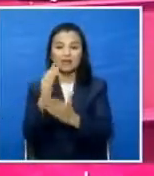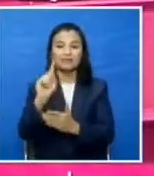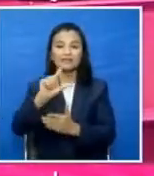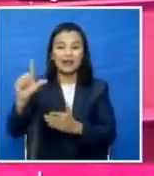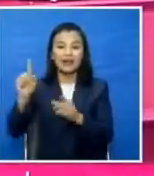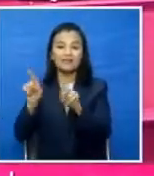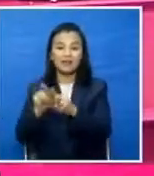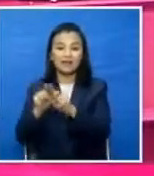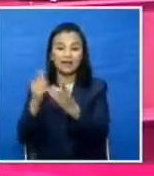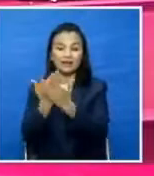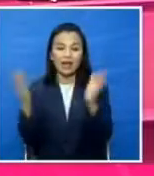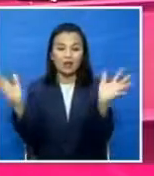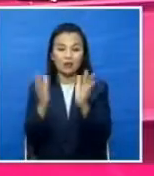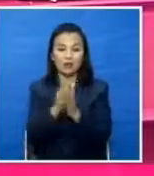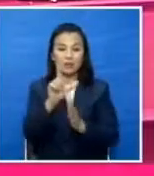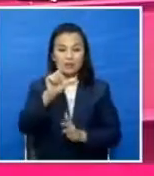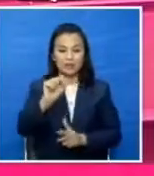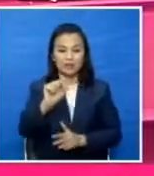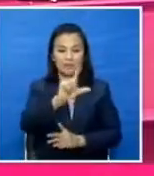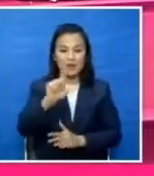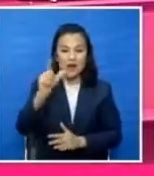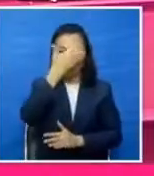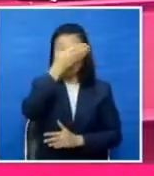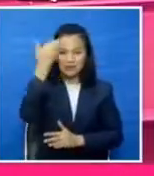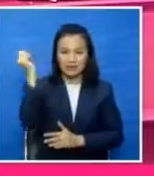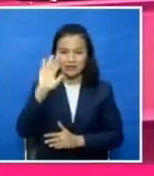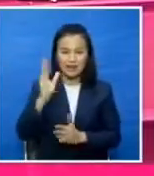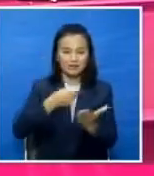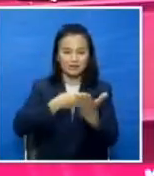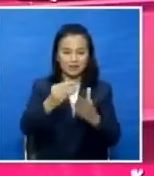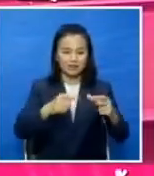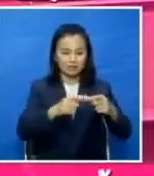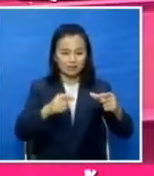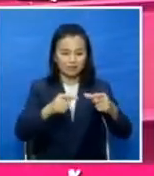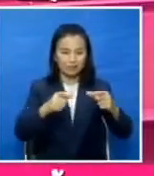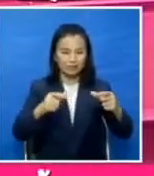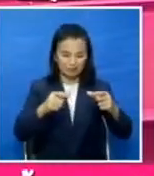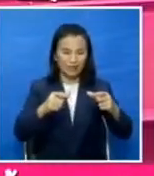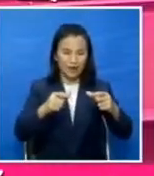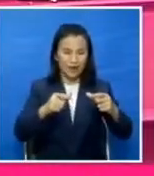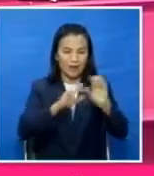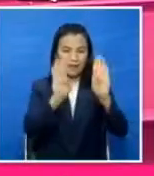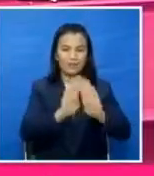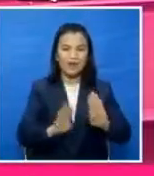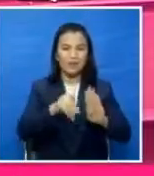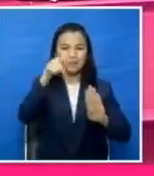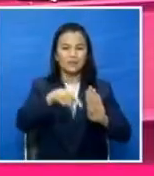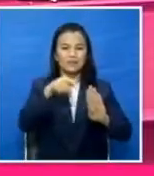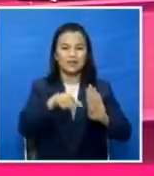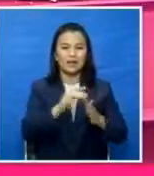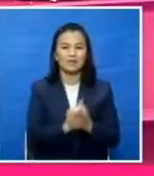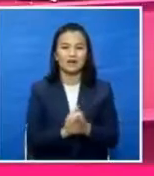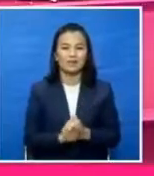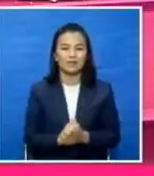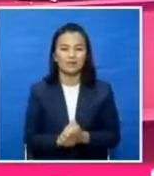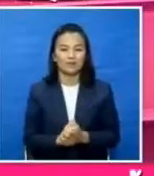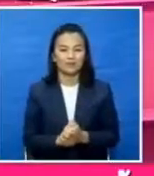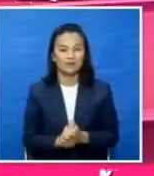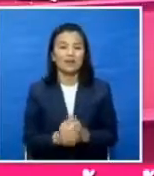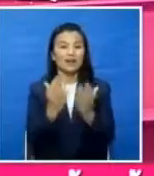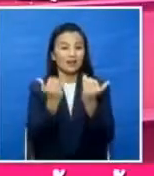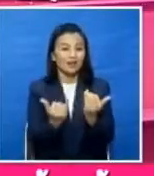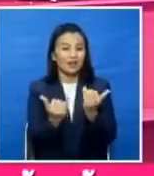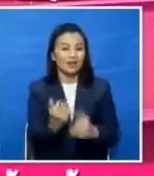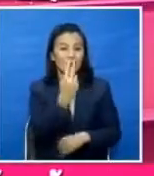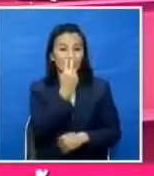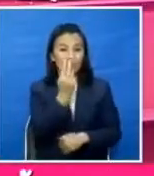รวมมูลค่า20ล้านบาทนะคะก็อย่าลืมซื้อสลากออมสินพิเศษดิจิทัล1ปีผ่านมือถือกันเยอะๆนะคะ ครับและส่วนตอนนี้ขอเชิญ